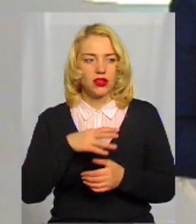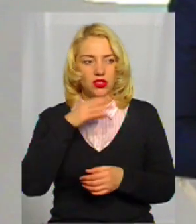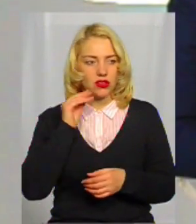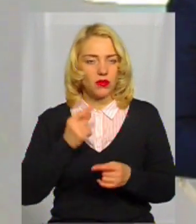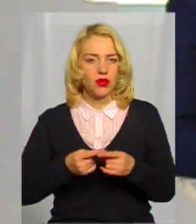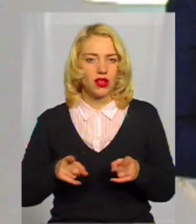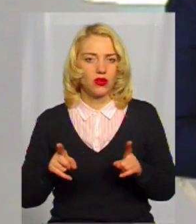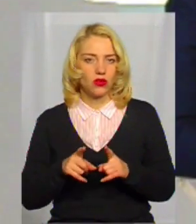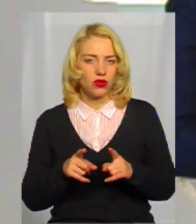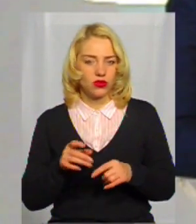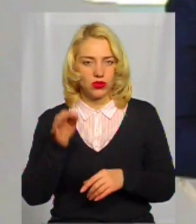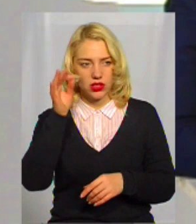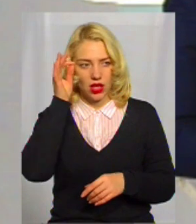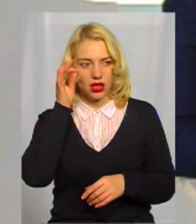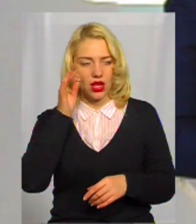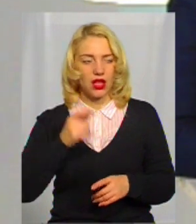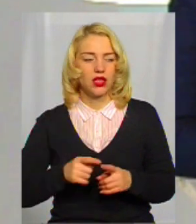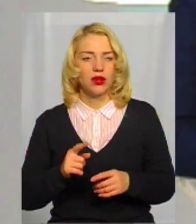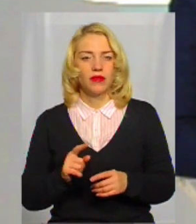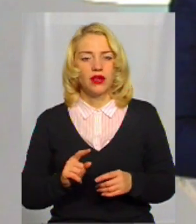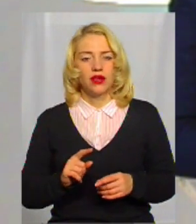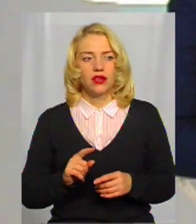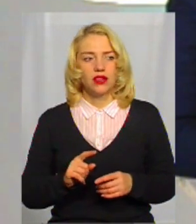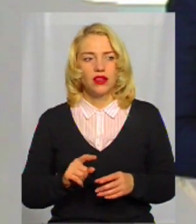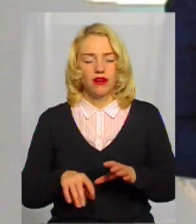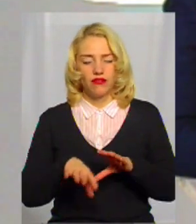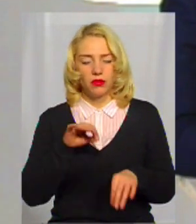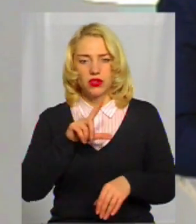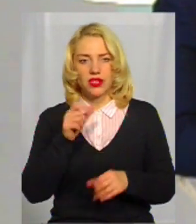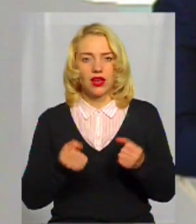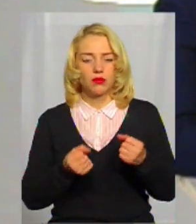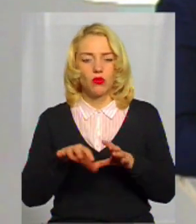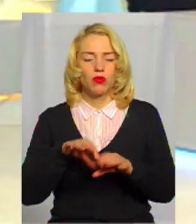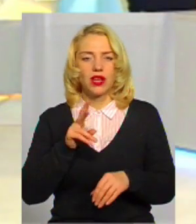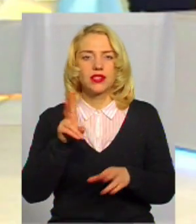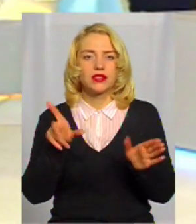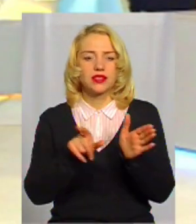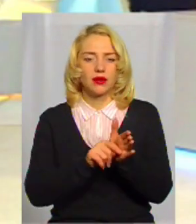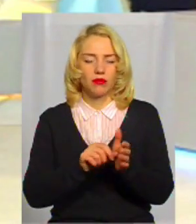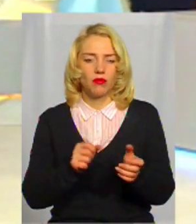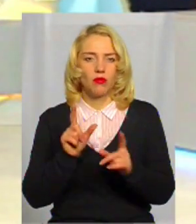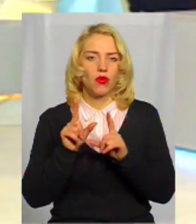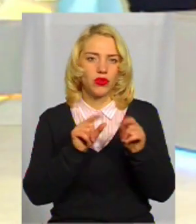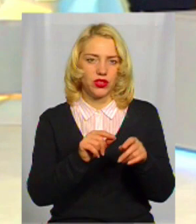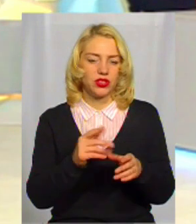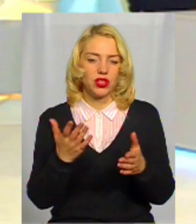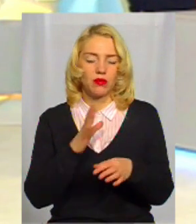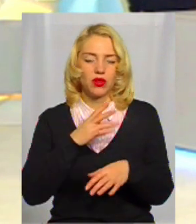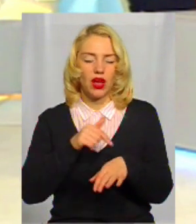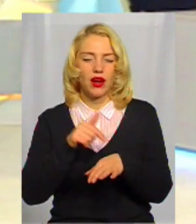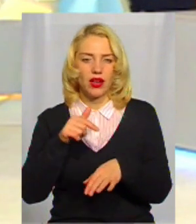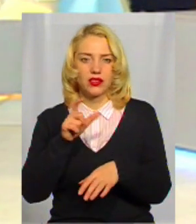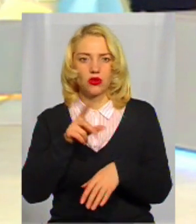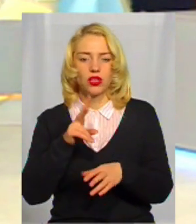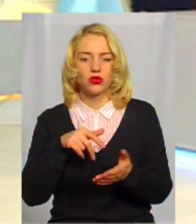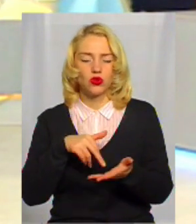про неї коротко згадали, випив за кермом, обирай, з ким поїдеш. Розкажіть, будь ласка, яка була реакція людей, які проходили поруч?